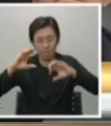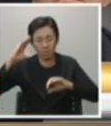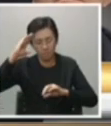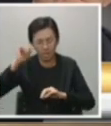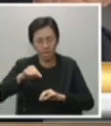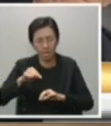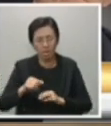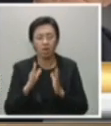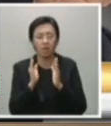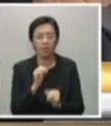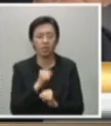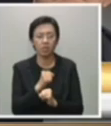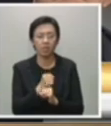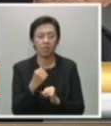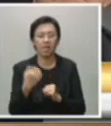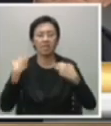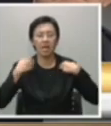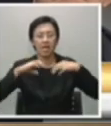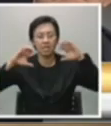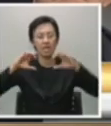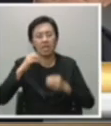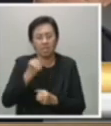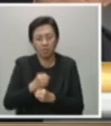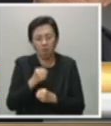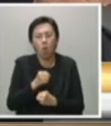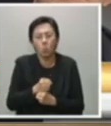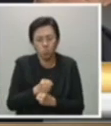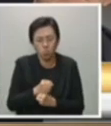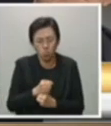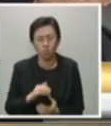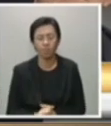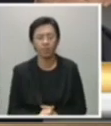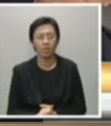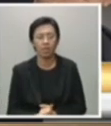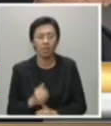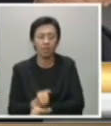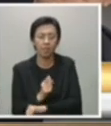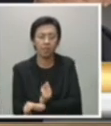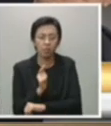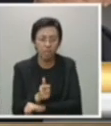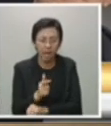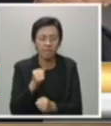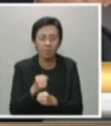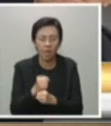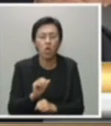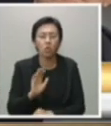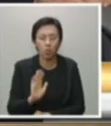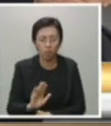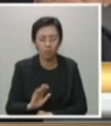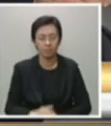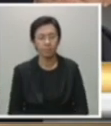ต้องเป็นข้าราชการประจำเท่านั้นและเป็นลูกจ้างประจำในหน่วยนั้นๆ